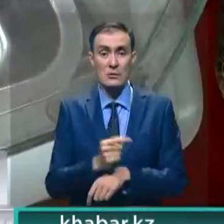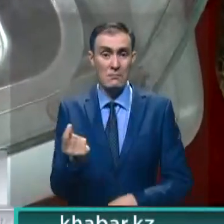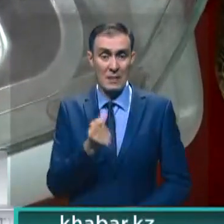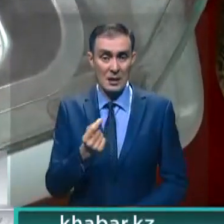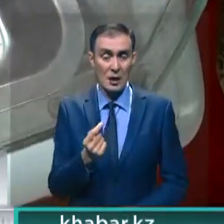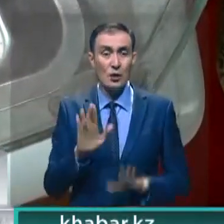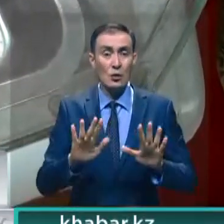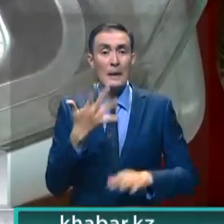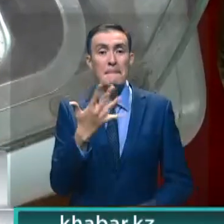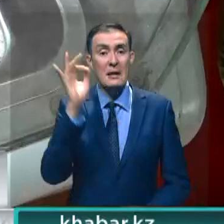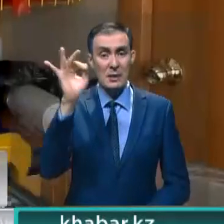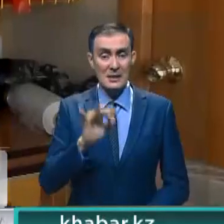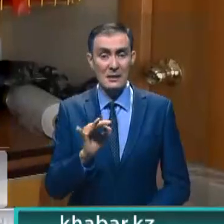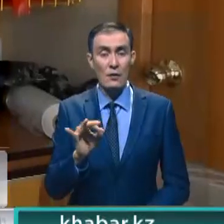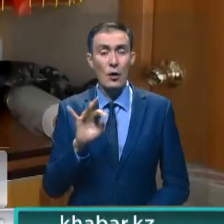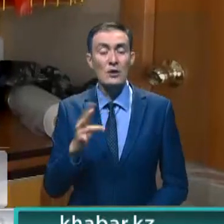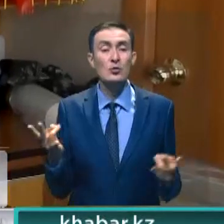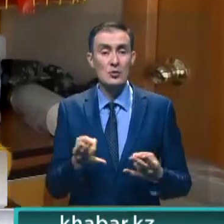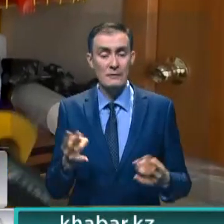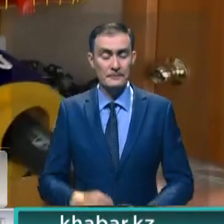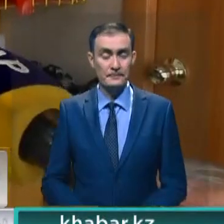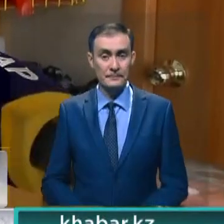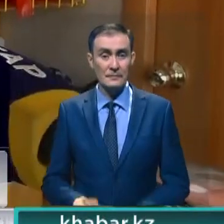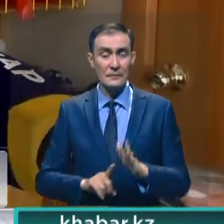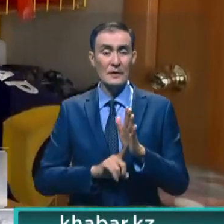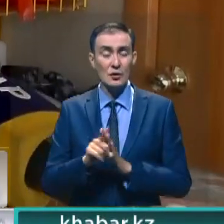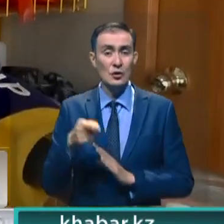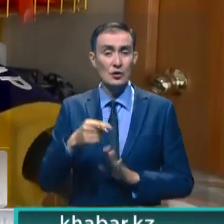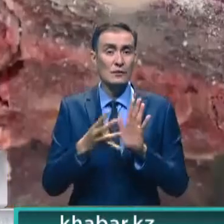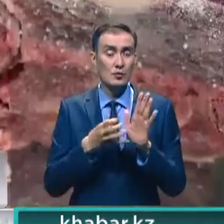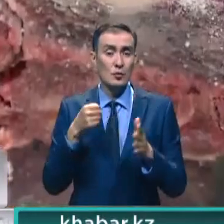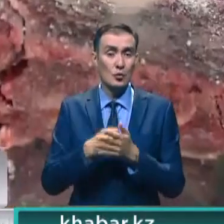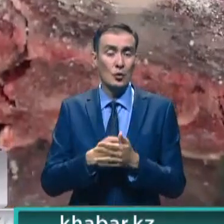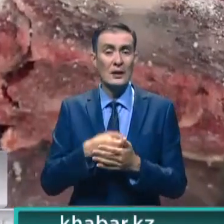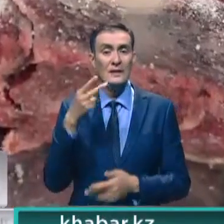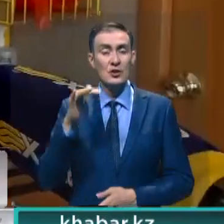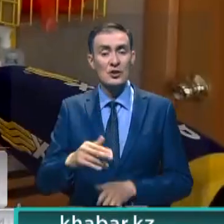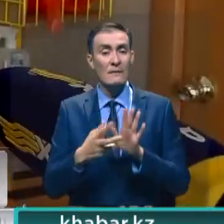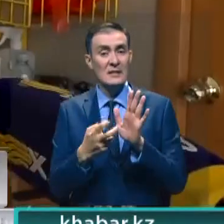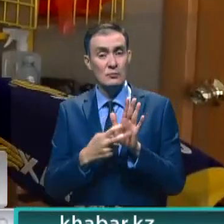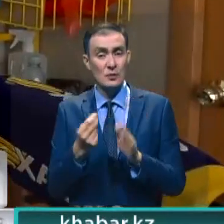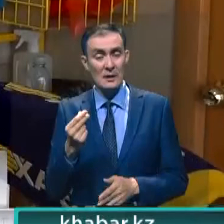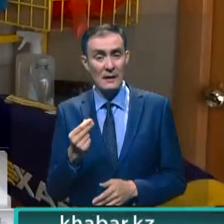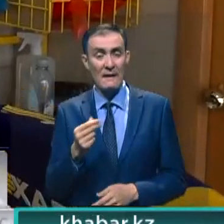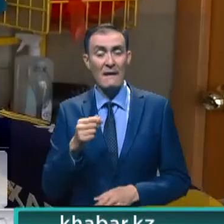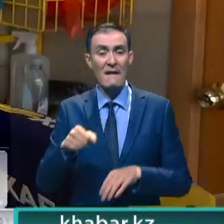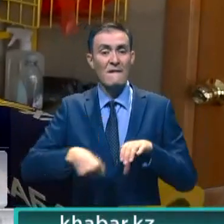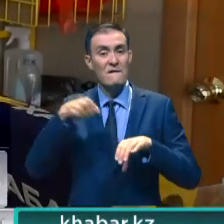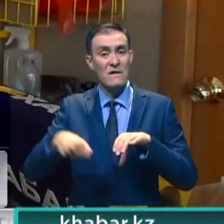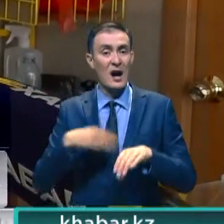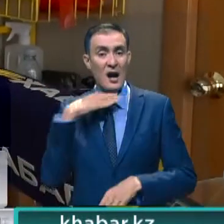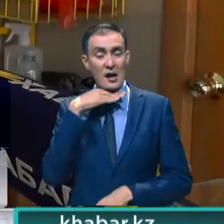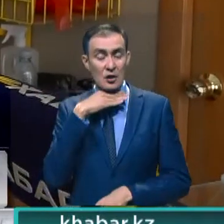Всего 5% от потребности. Говядина начинается от 1700 до 2800. Фарш продается